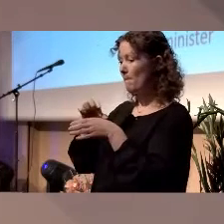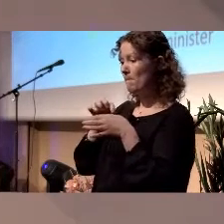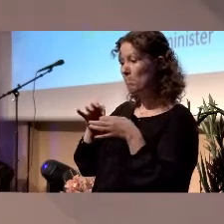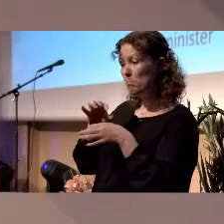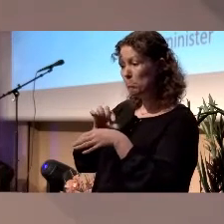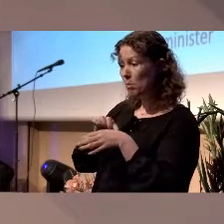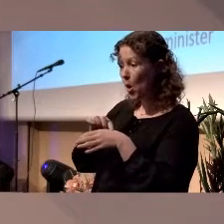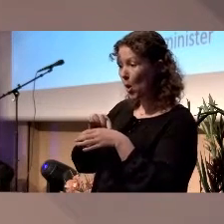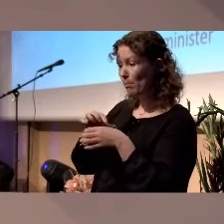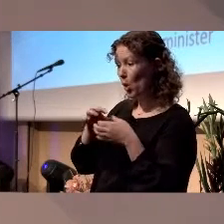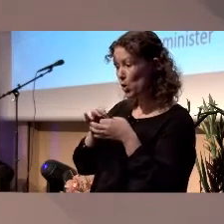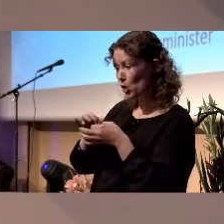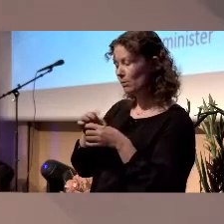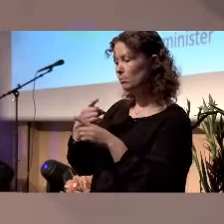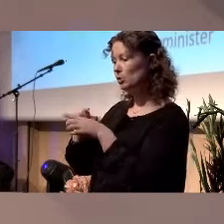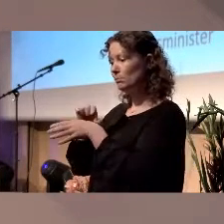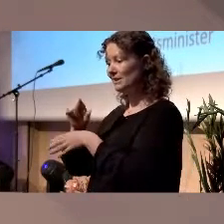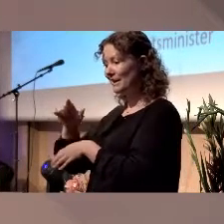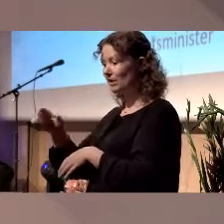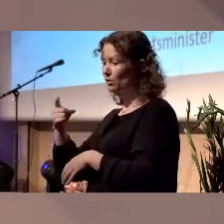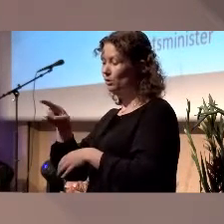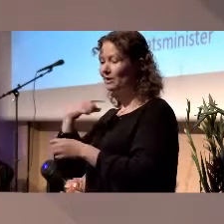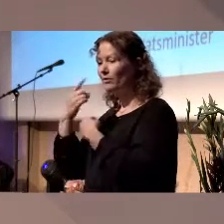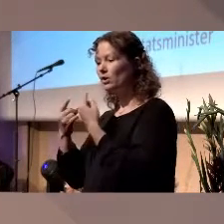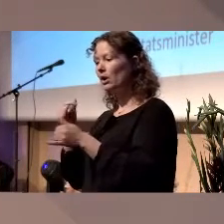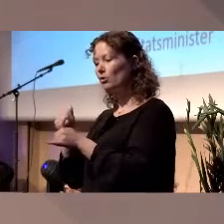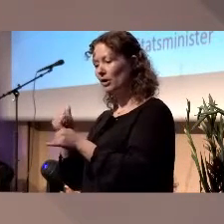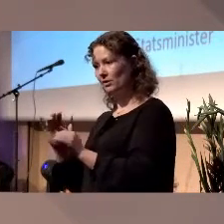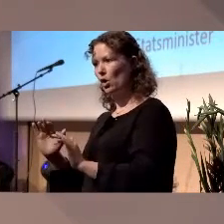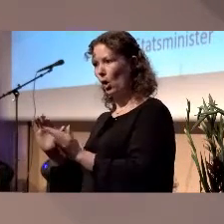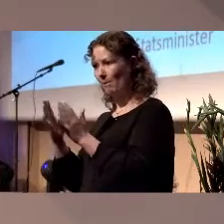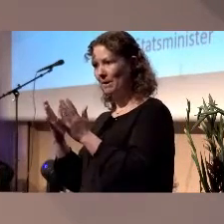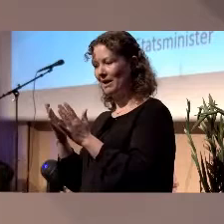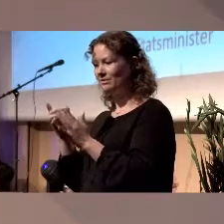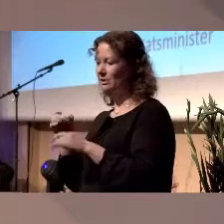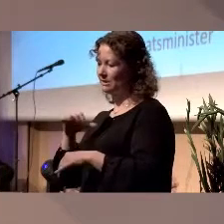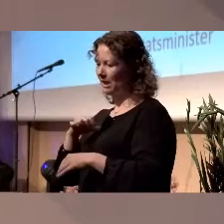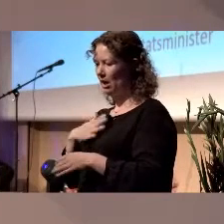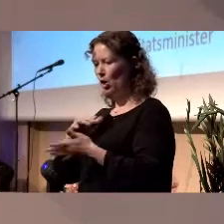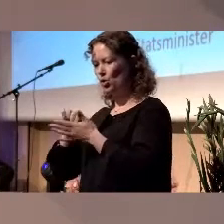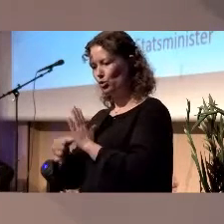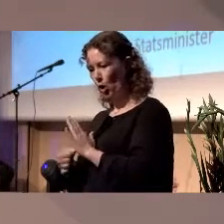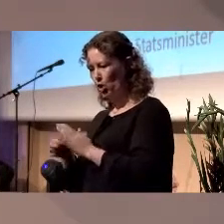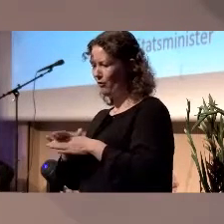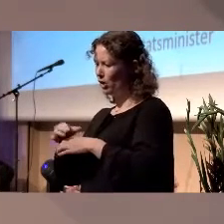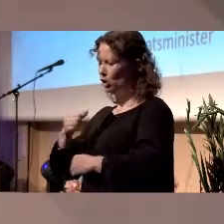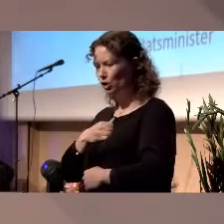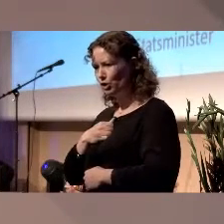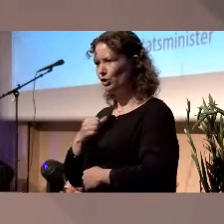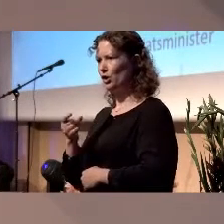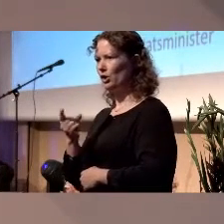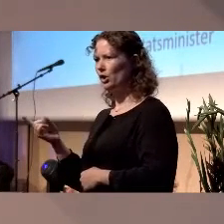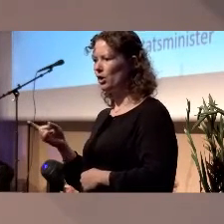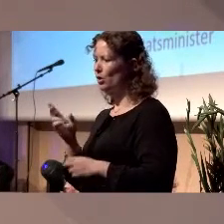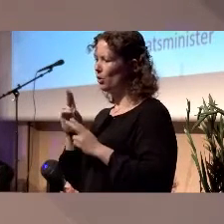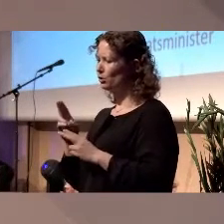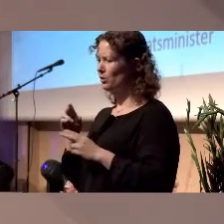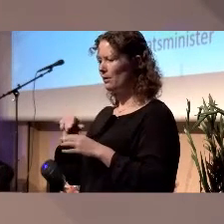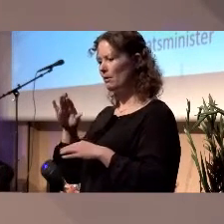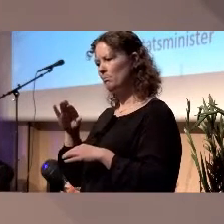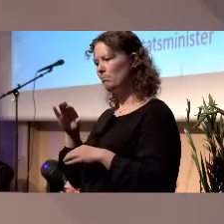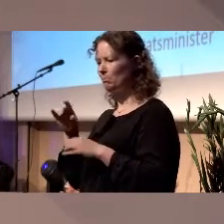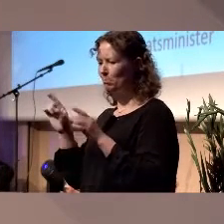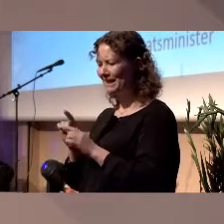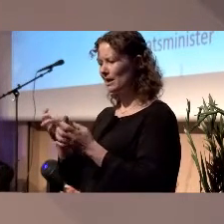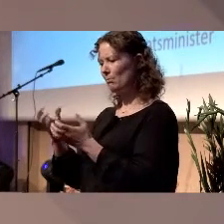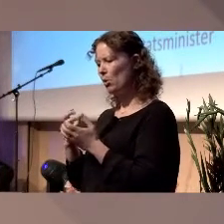de fortalte nettopp om både opplevelsen av kontroll, følelsen av trygghet og ikke minst mye mindre behov for å løpe til